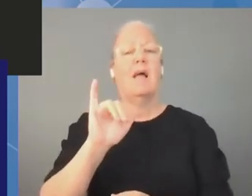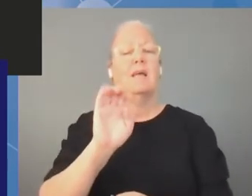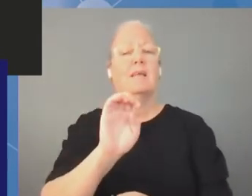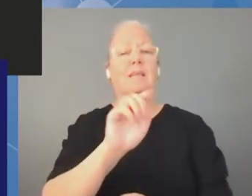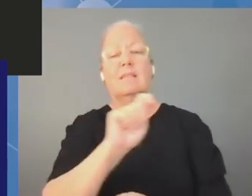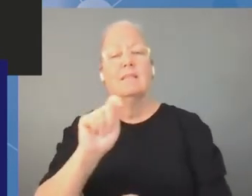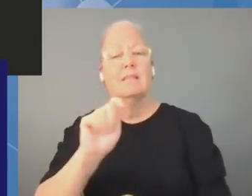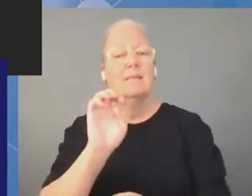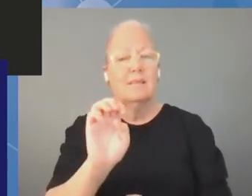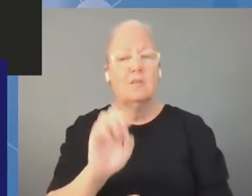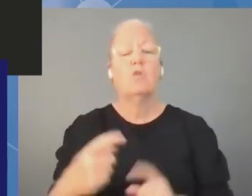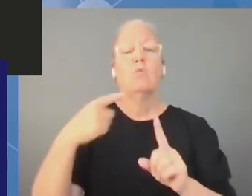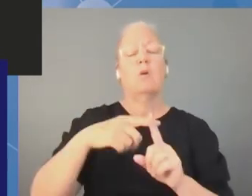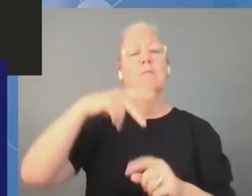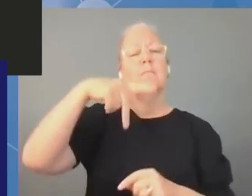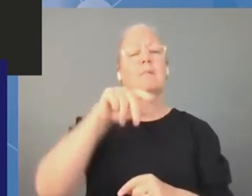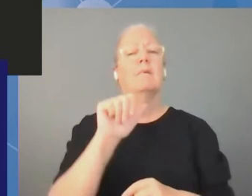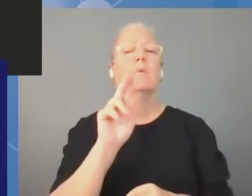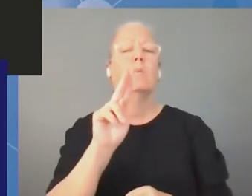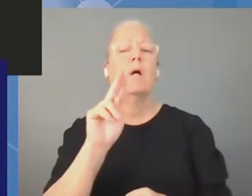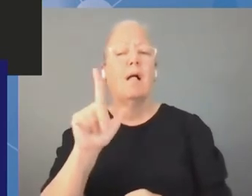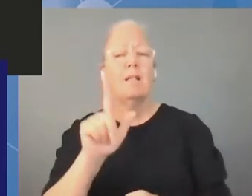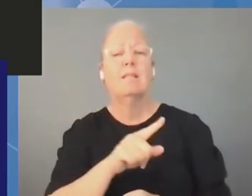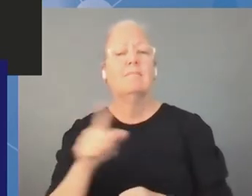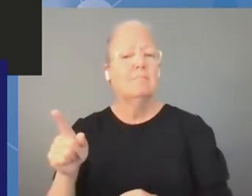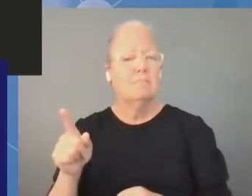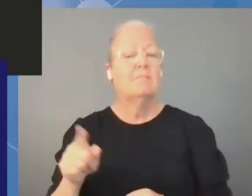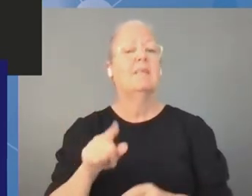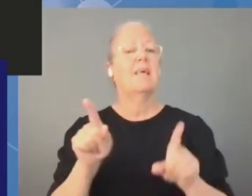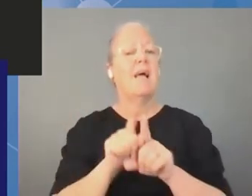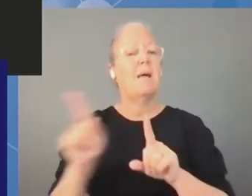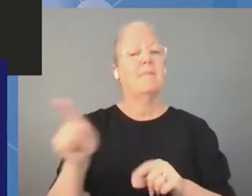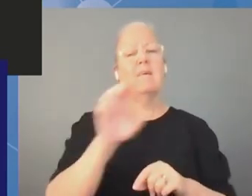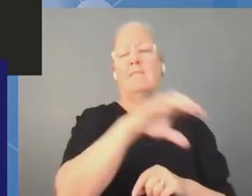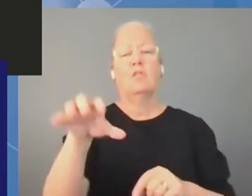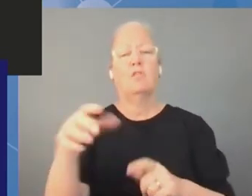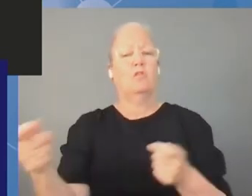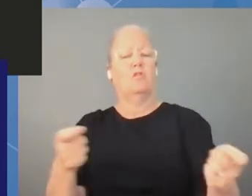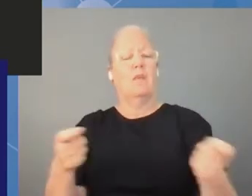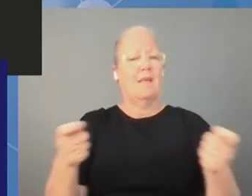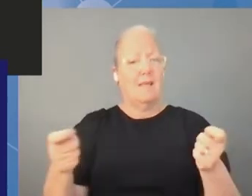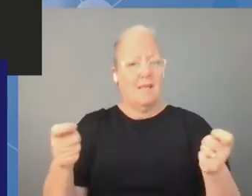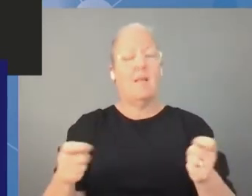面还可以再谈到和所有的利益相关方